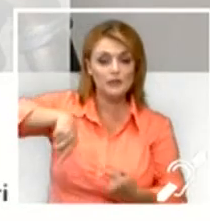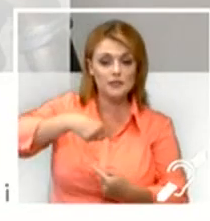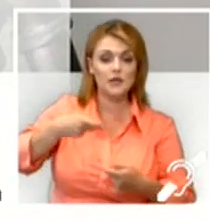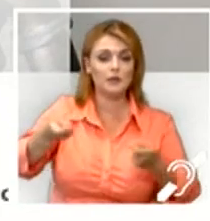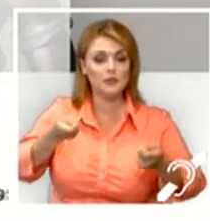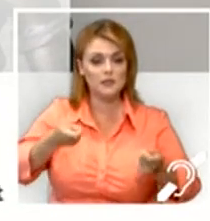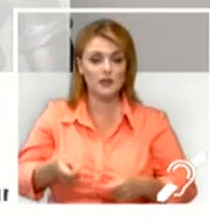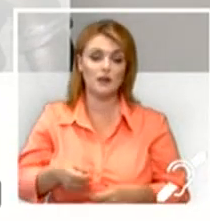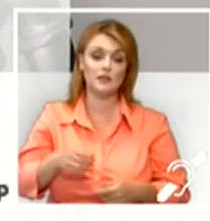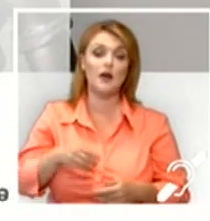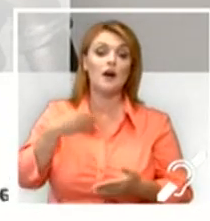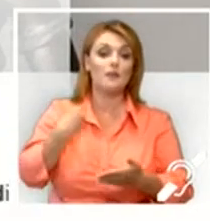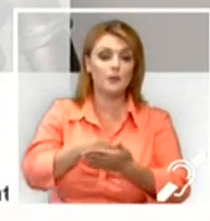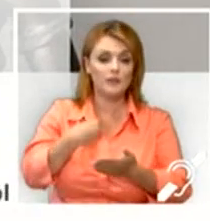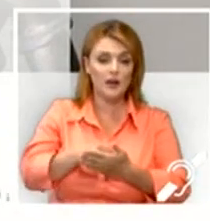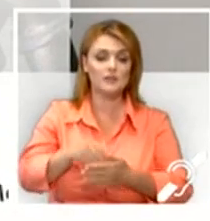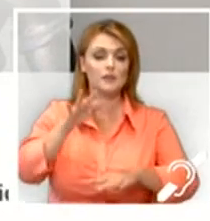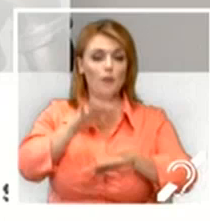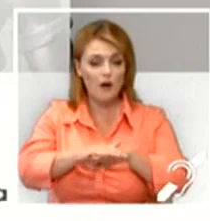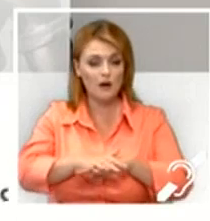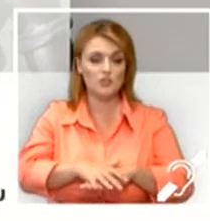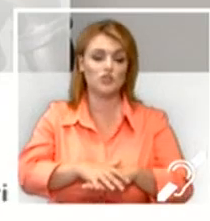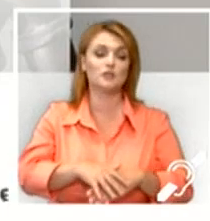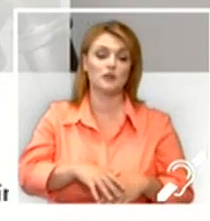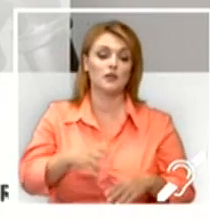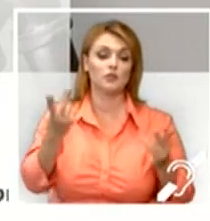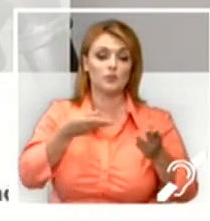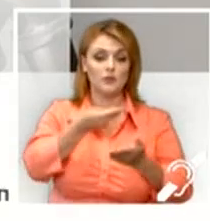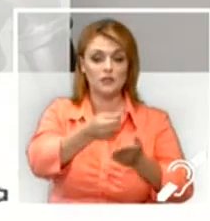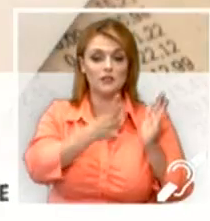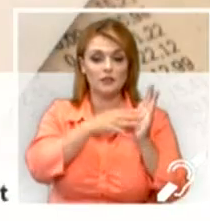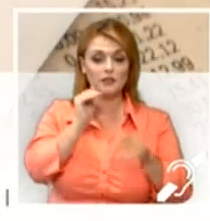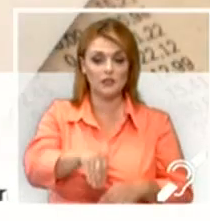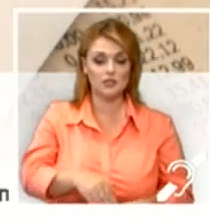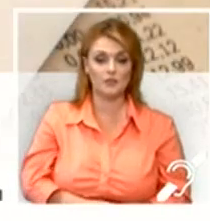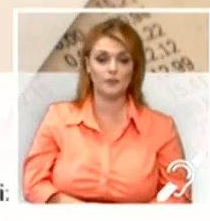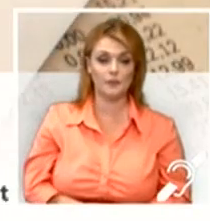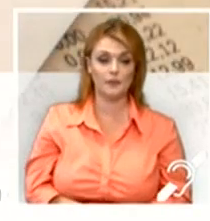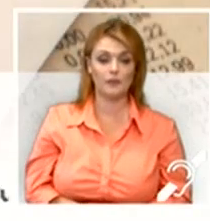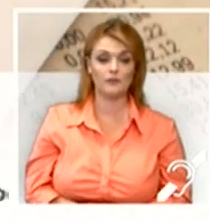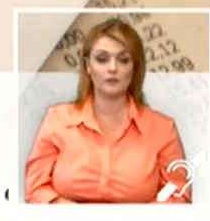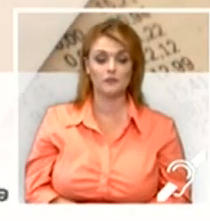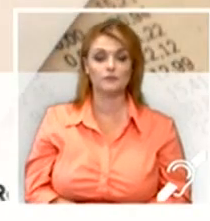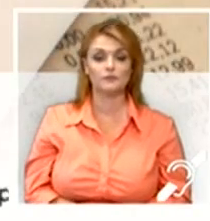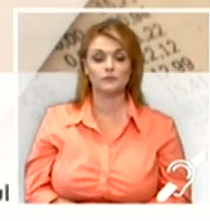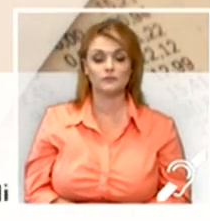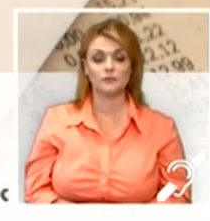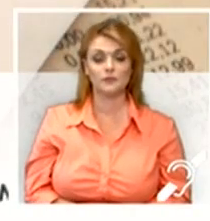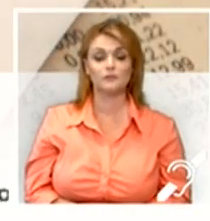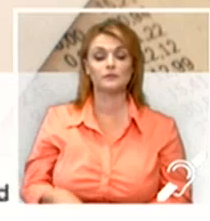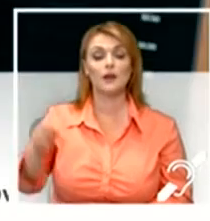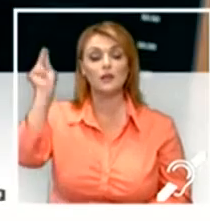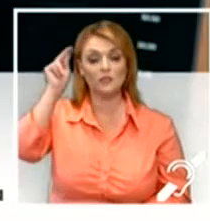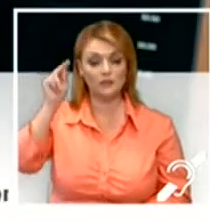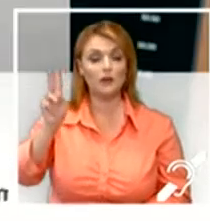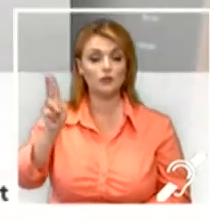economice, majoritatea specialităților oferă contracte de studii de 9.000 de lei. Studiile la Academia de Studii Economice din